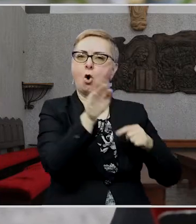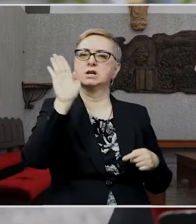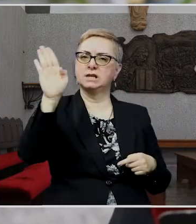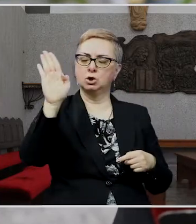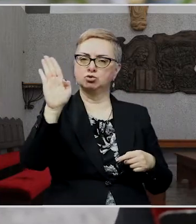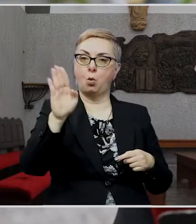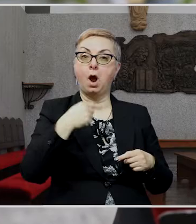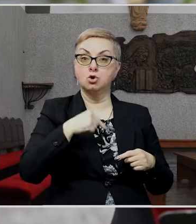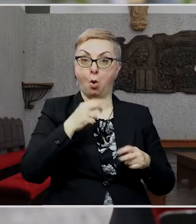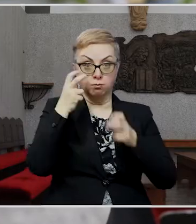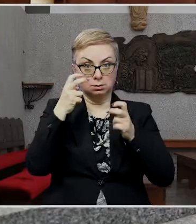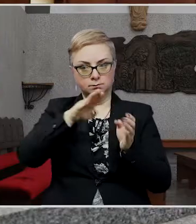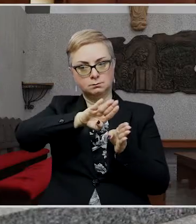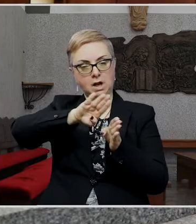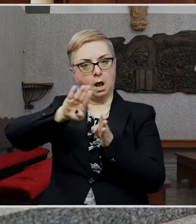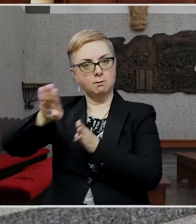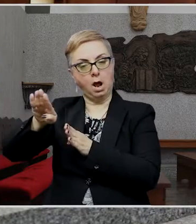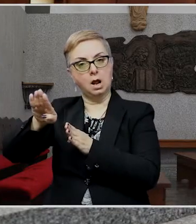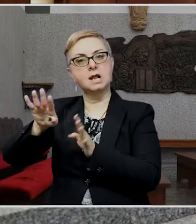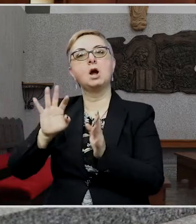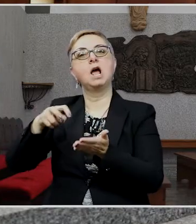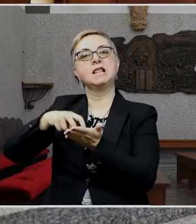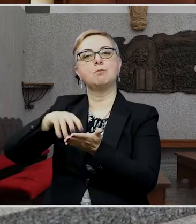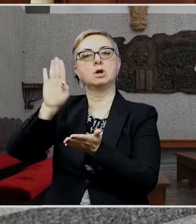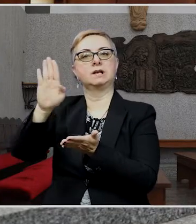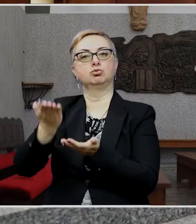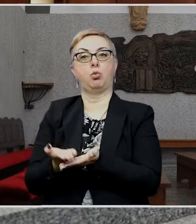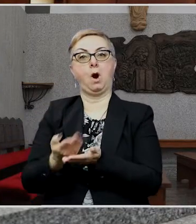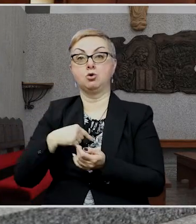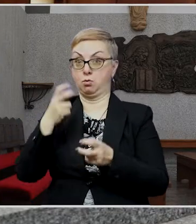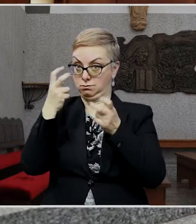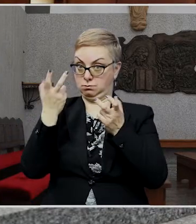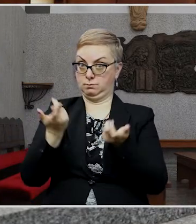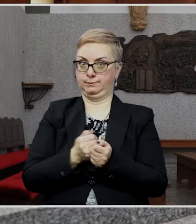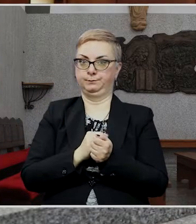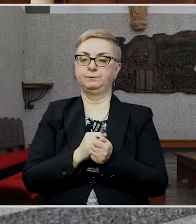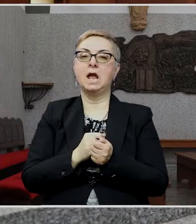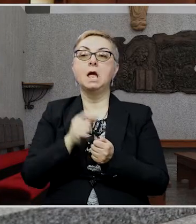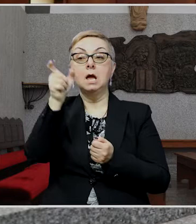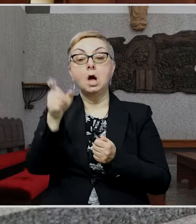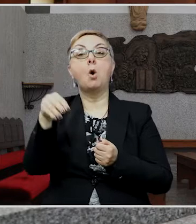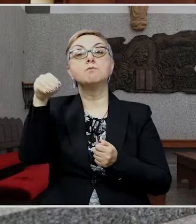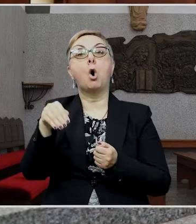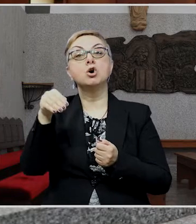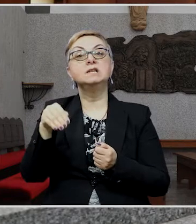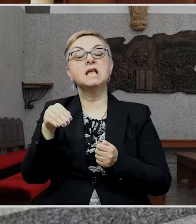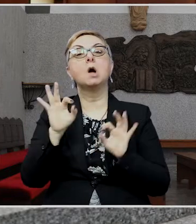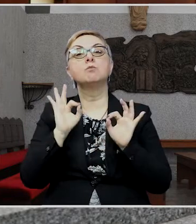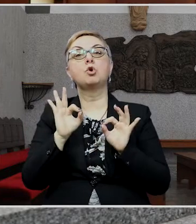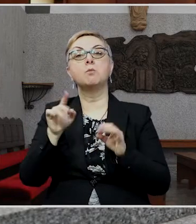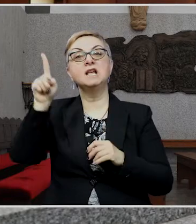d'altra parte da quella che è la sua debolezza e mosè viene